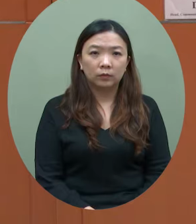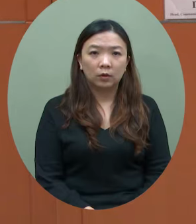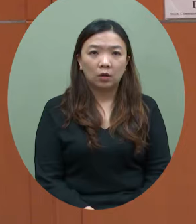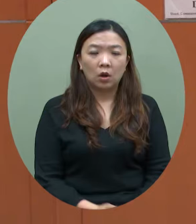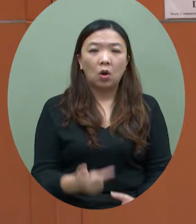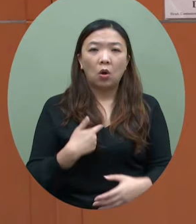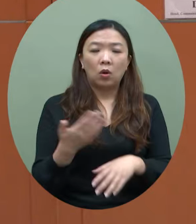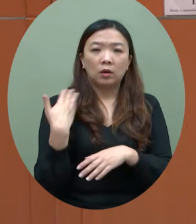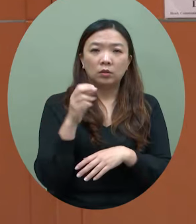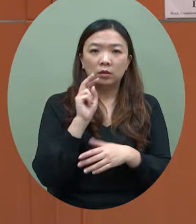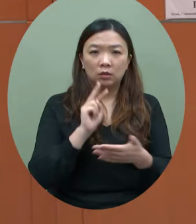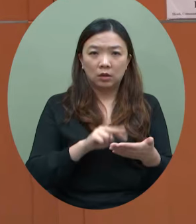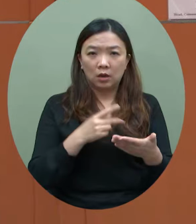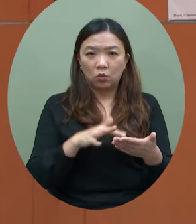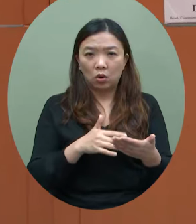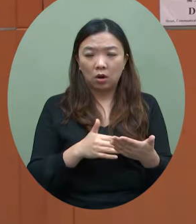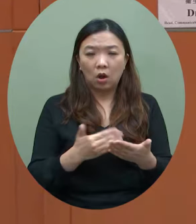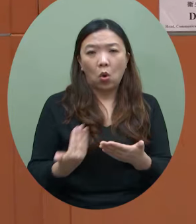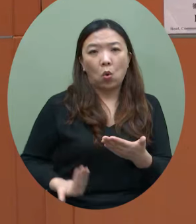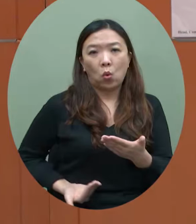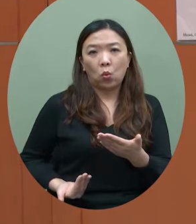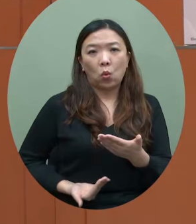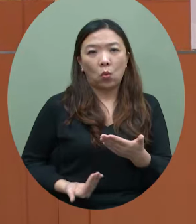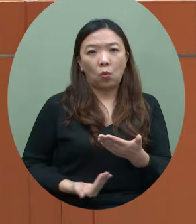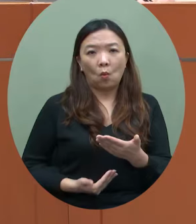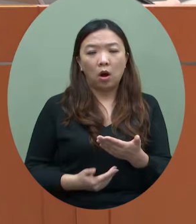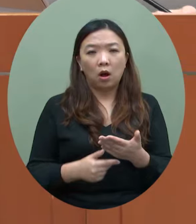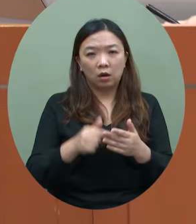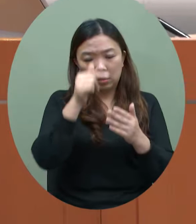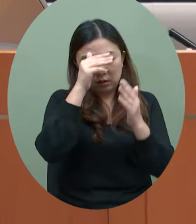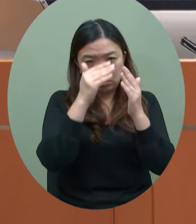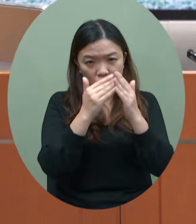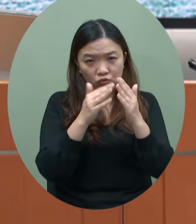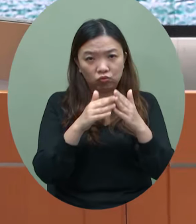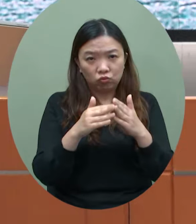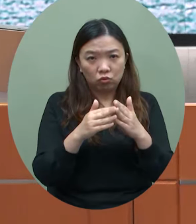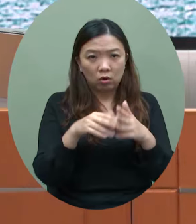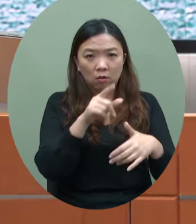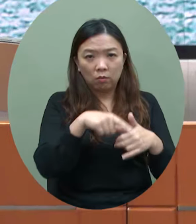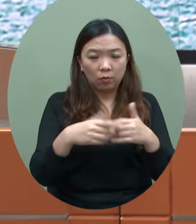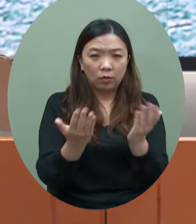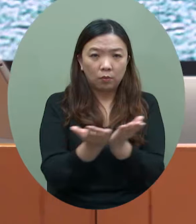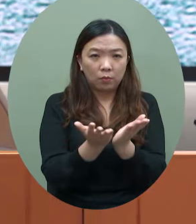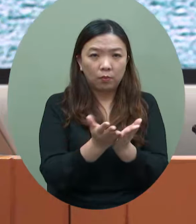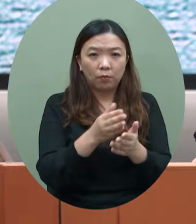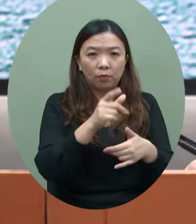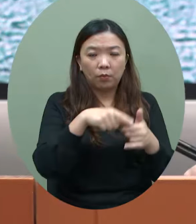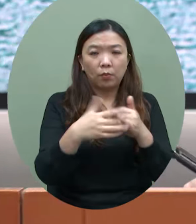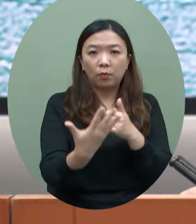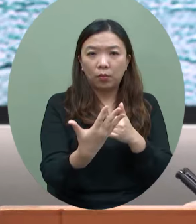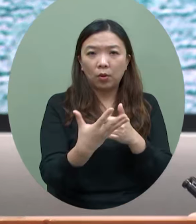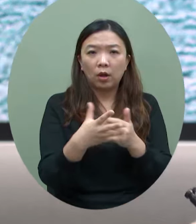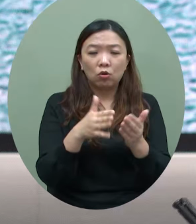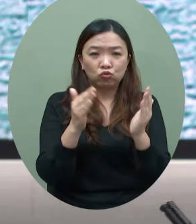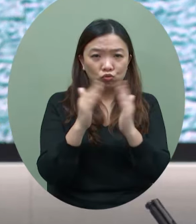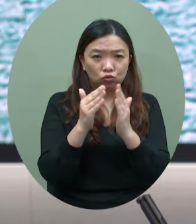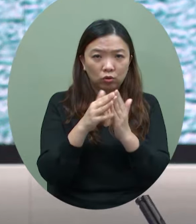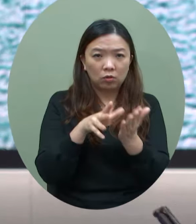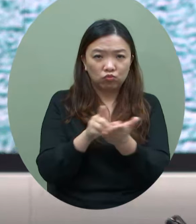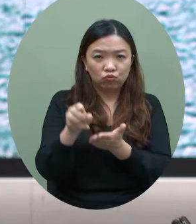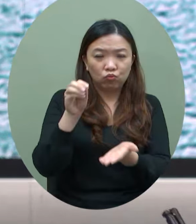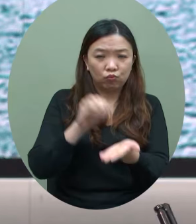過下咧，就講話嗰幾個個案咧，都唔係指定區域嗰啲人士。就麗